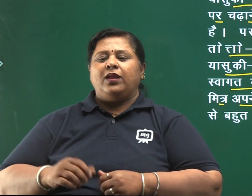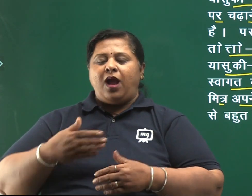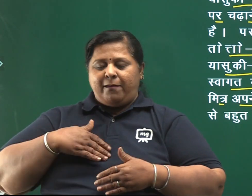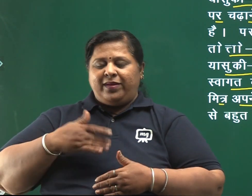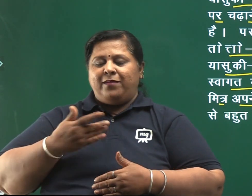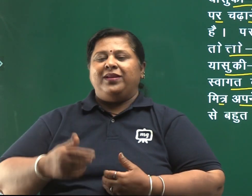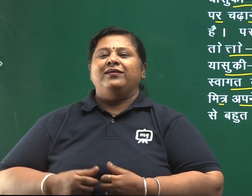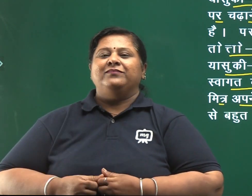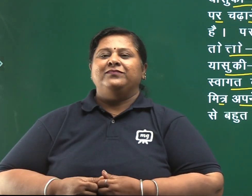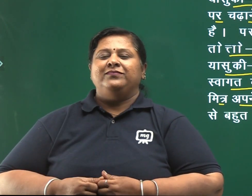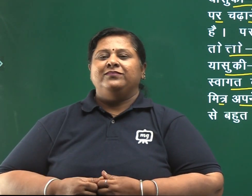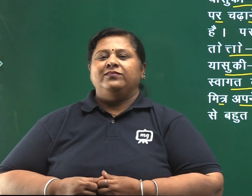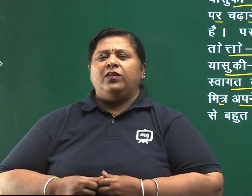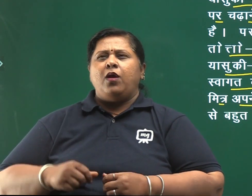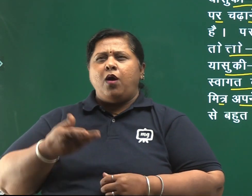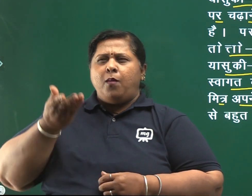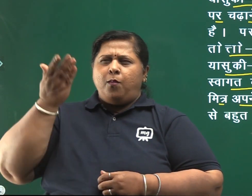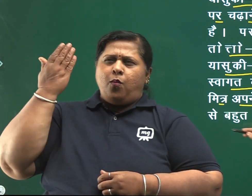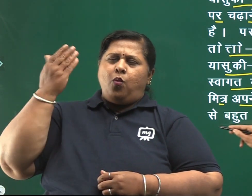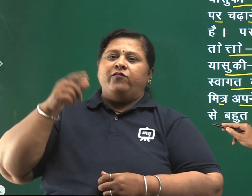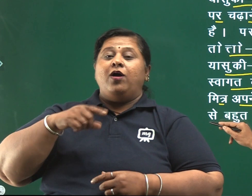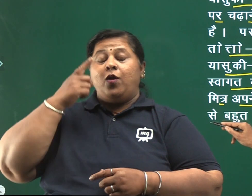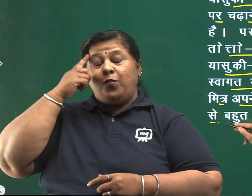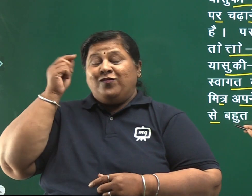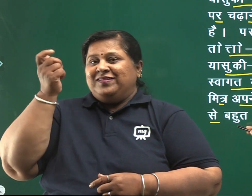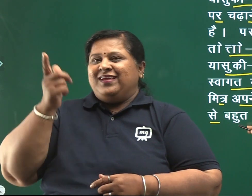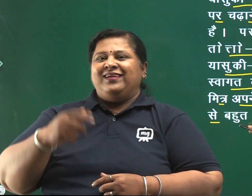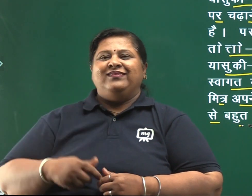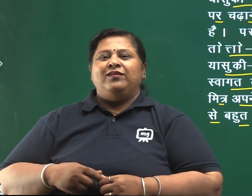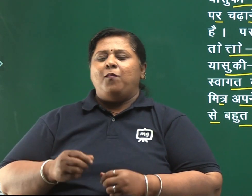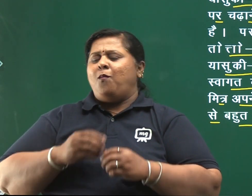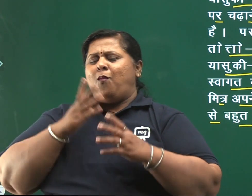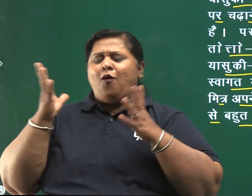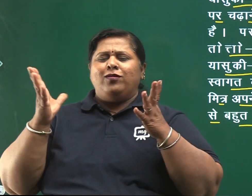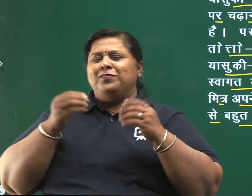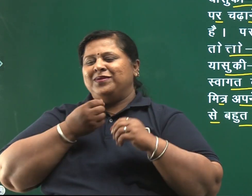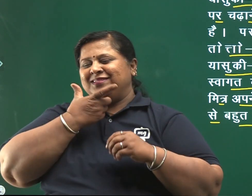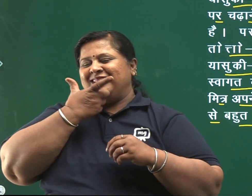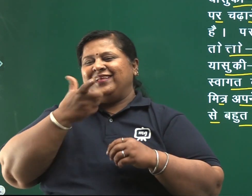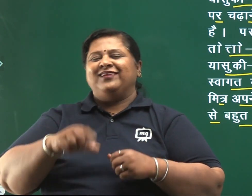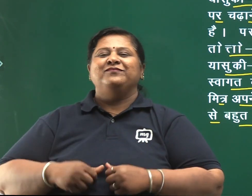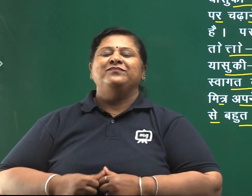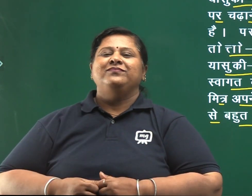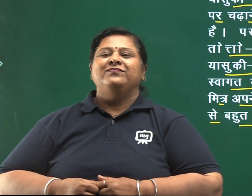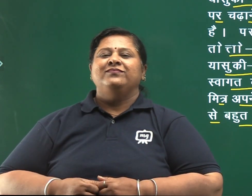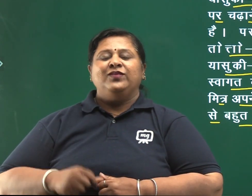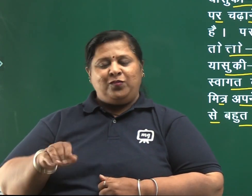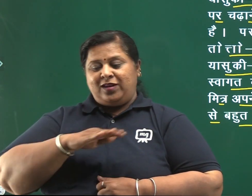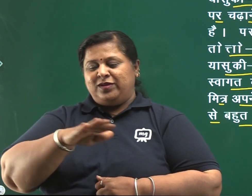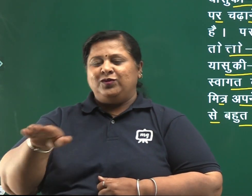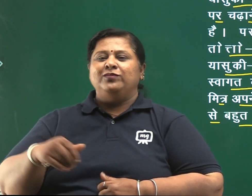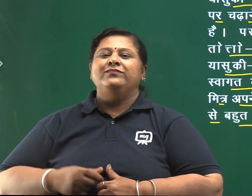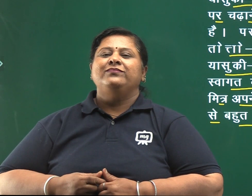अपने अपने अपूर्व अनुभव से बहुत प्रसन्न थे। तो प्यारे